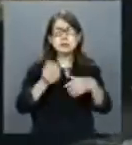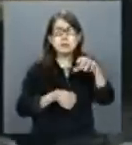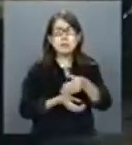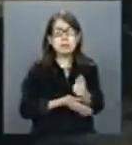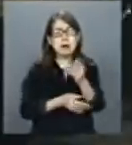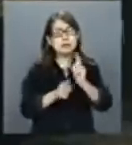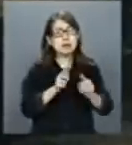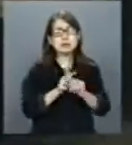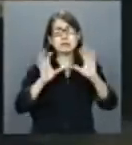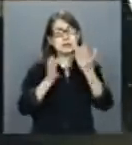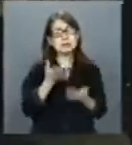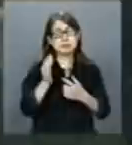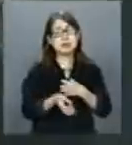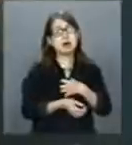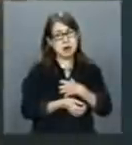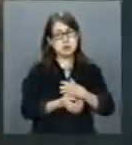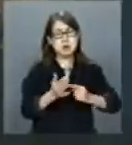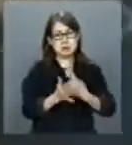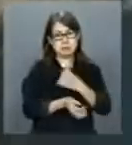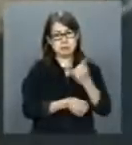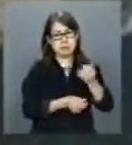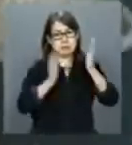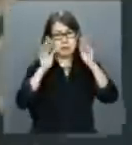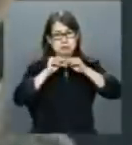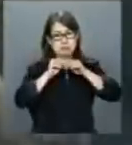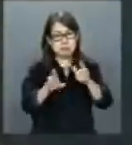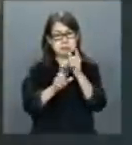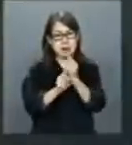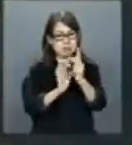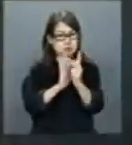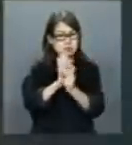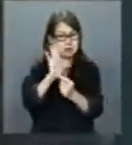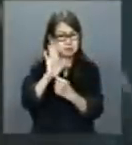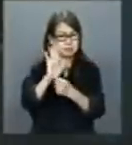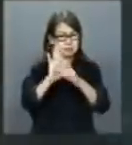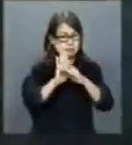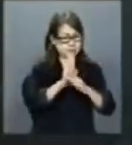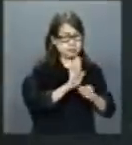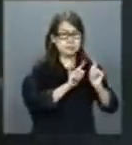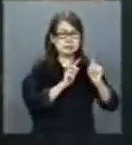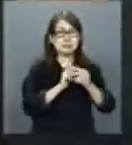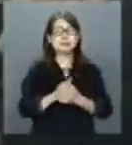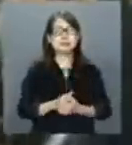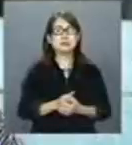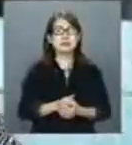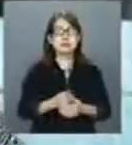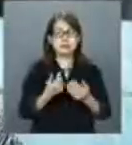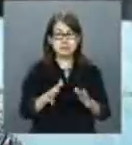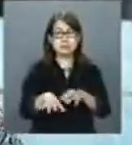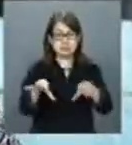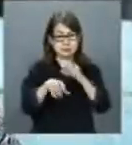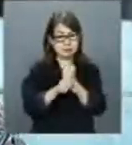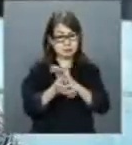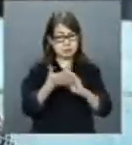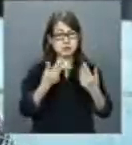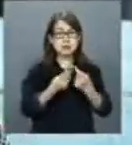านประสงค์มาครั้งแรกเนี่ยท่านมาประกาศกฎหมายพื้นที่โครงการจัดการทรัพยากรพอจัดการแล้วไม่มีเรื